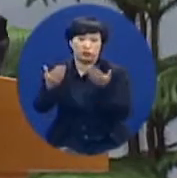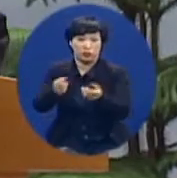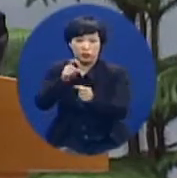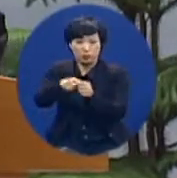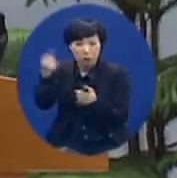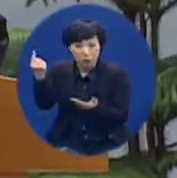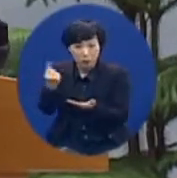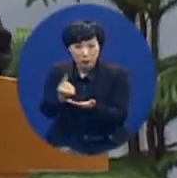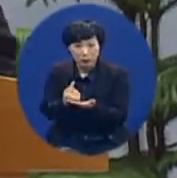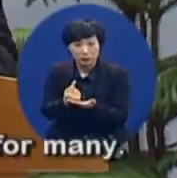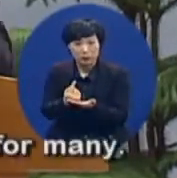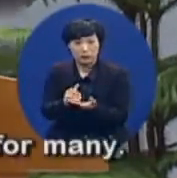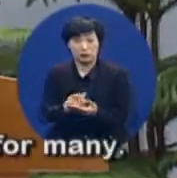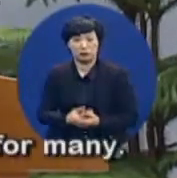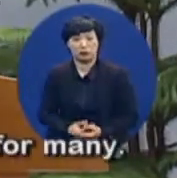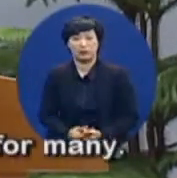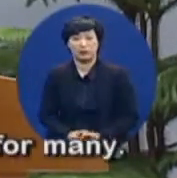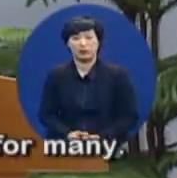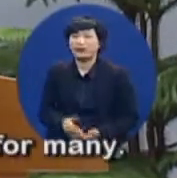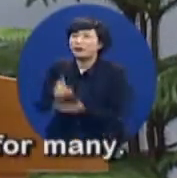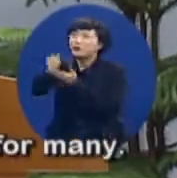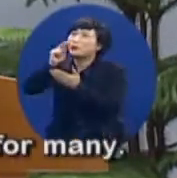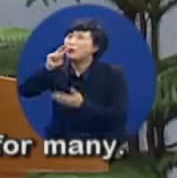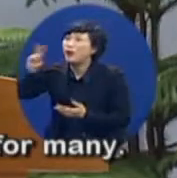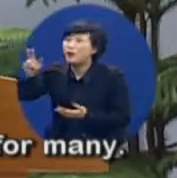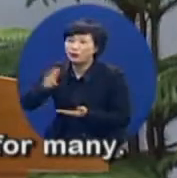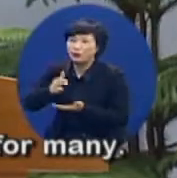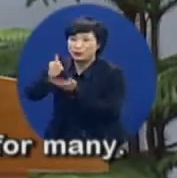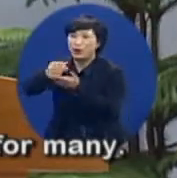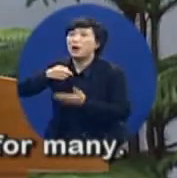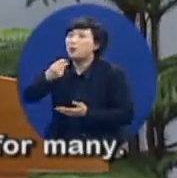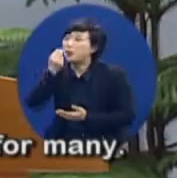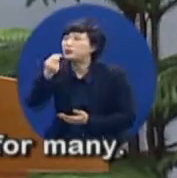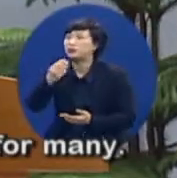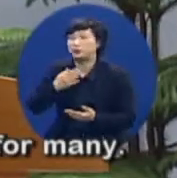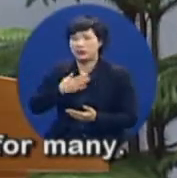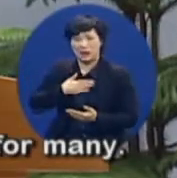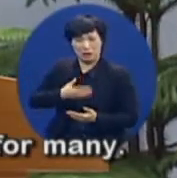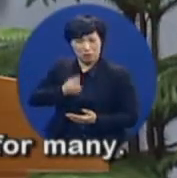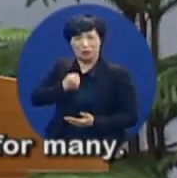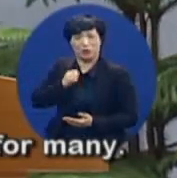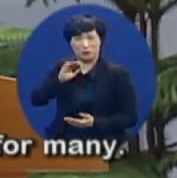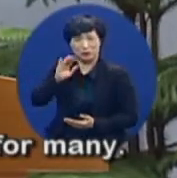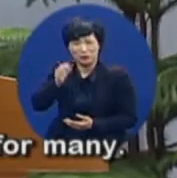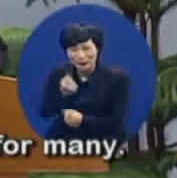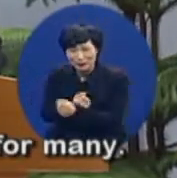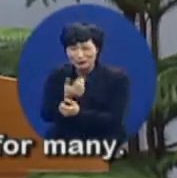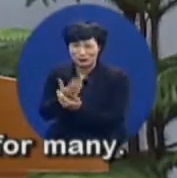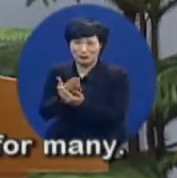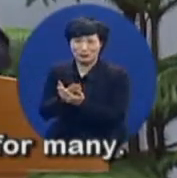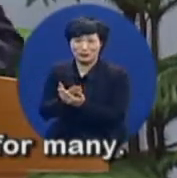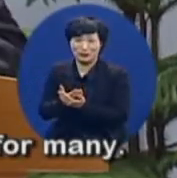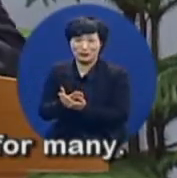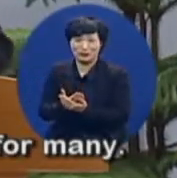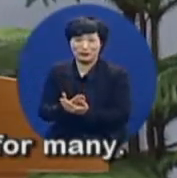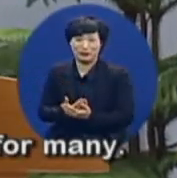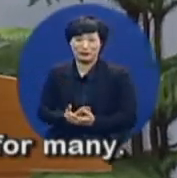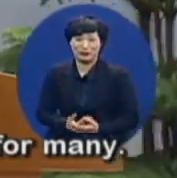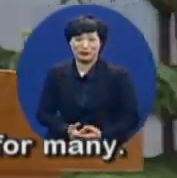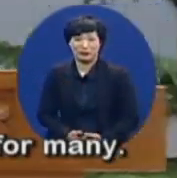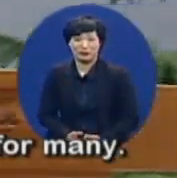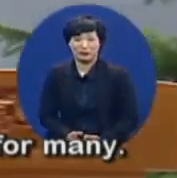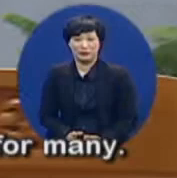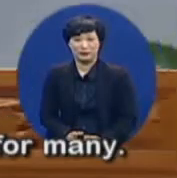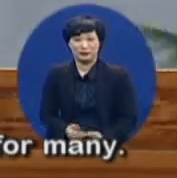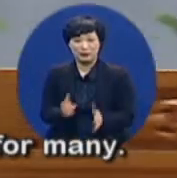주려합니다 아멘 주여 당신의 목숨이 나의 목 내의 몫이에요 아멘